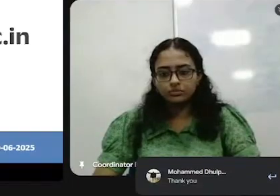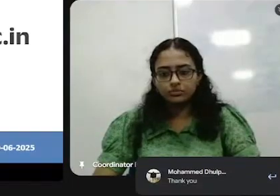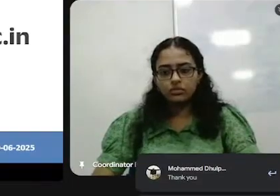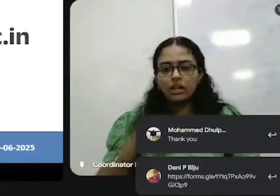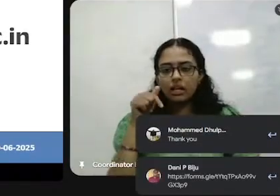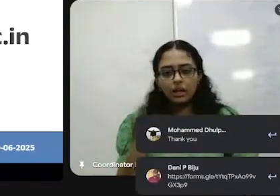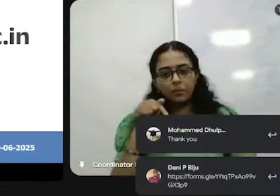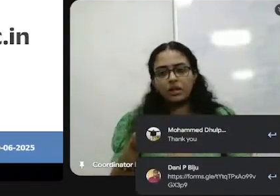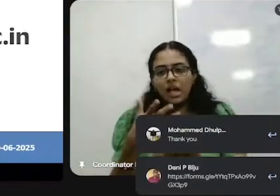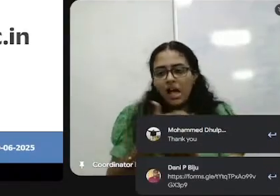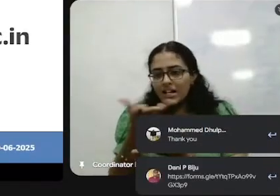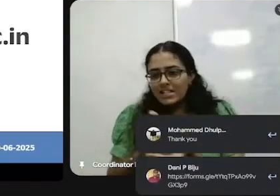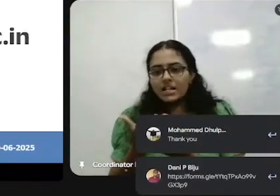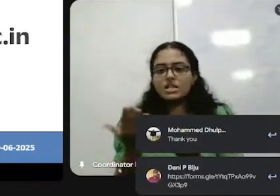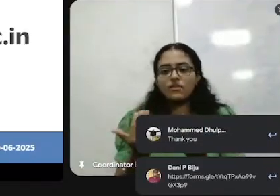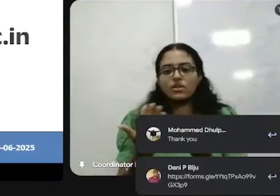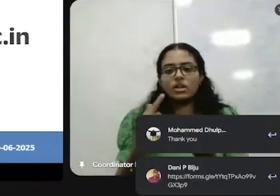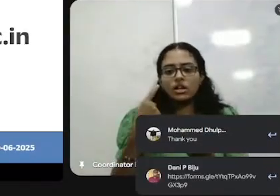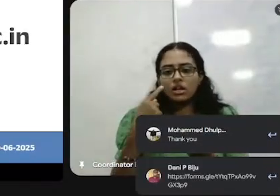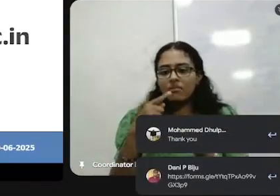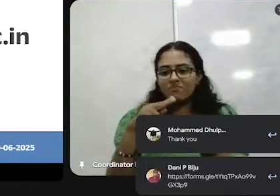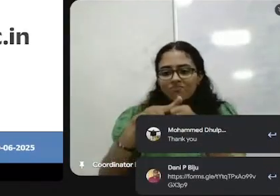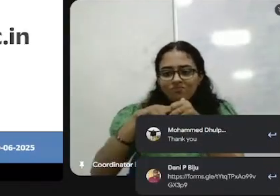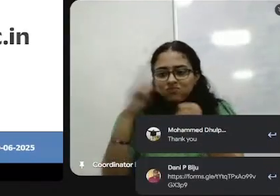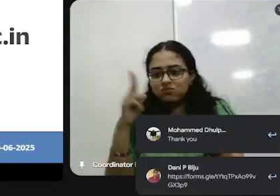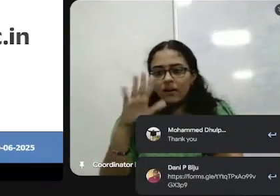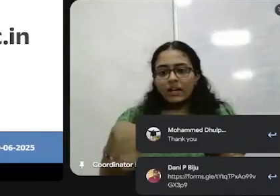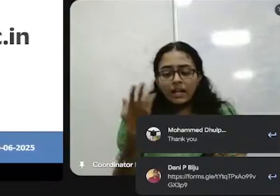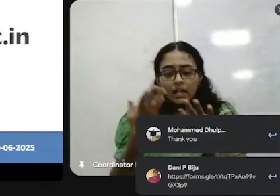ഇപ്പോൾ ഡിസ്കഷൻ ടൈമാണ്. നിങ്ങൾക്ക് മൈക്ക് അൺമ്യൂട്ട് ചെയ്ത് മാഡത്തിനോട് ചോദിക്കാവുന്നതാണ്.